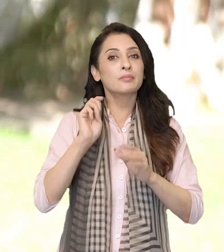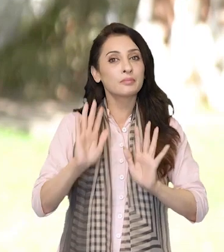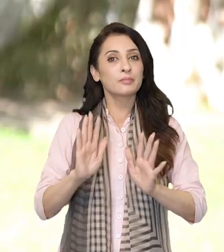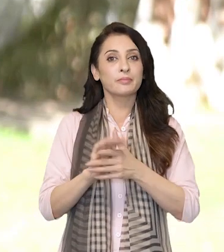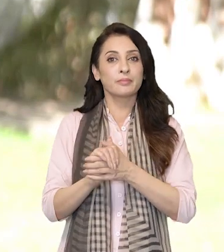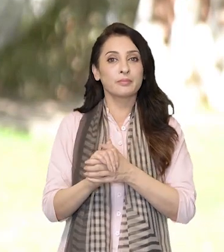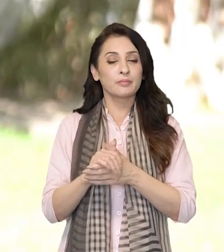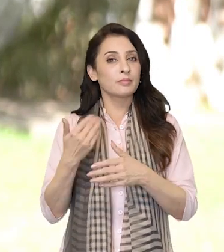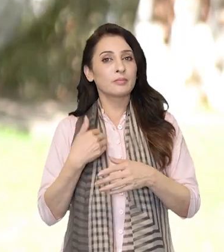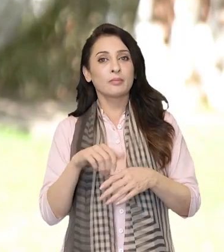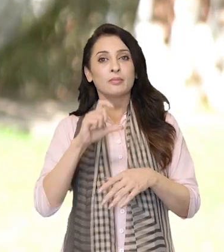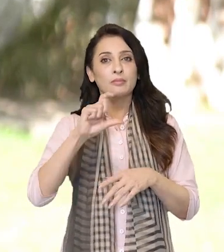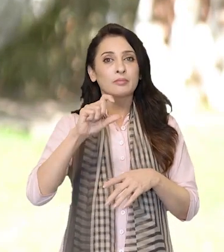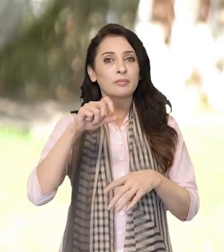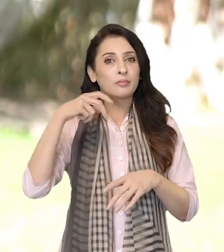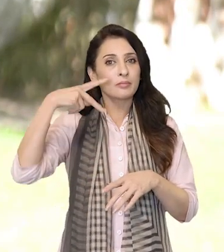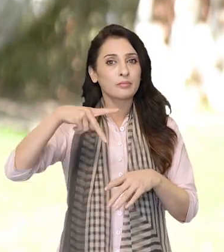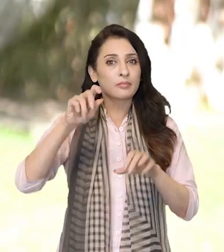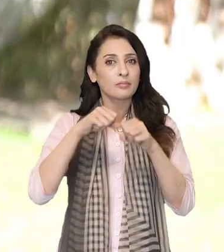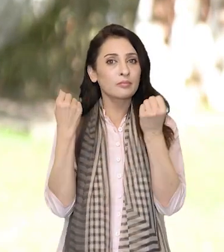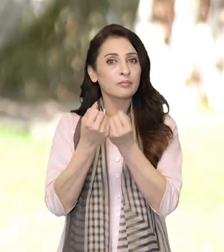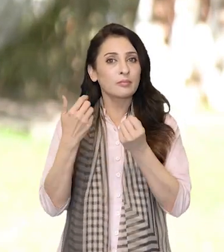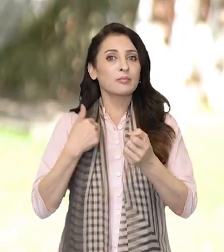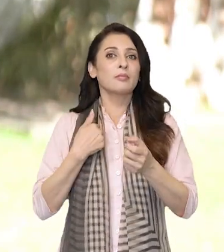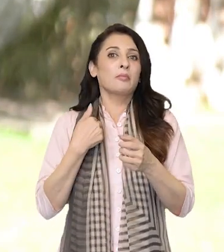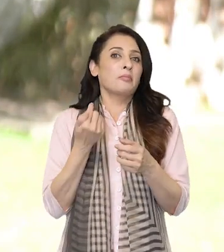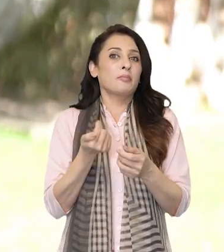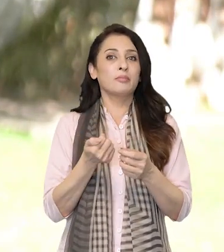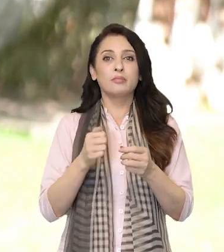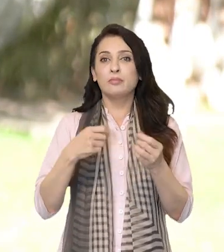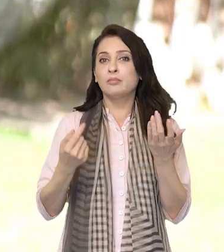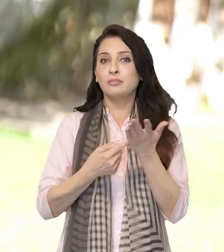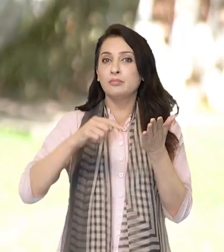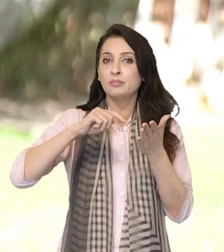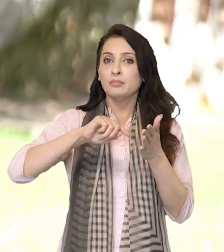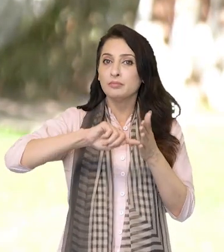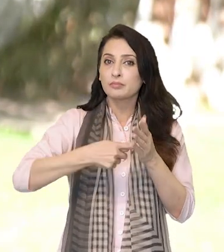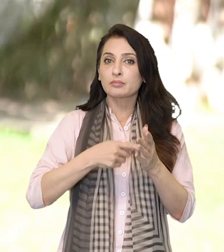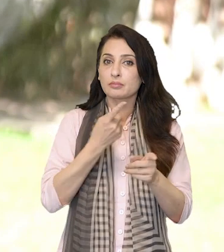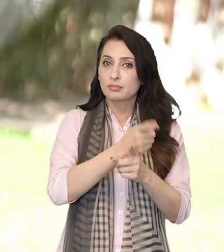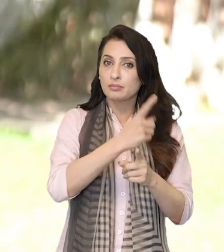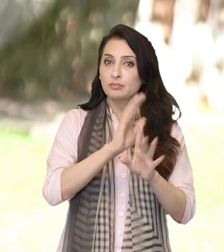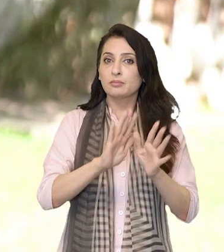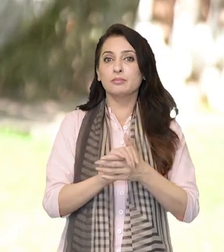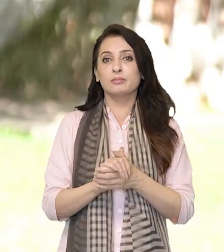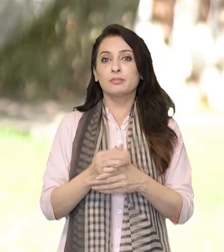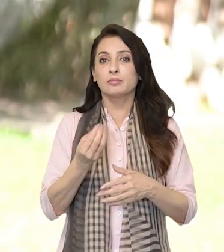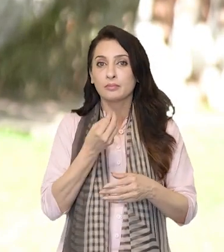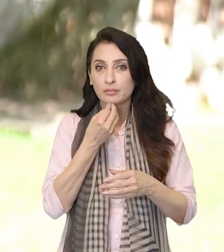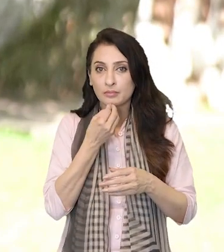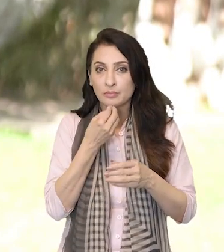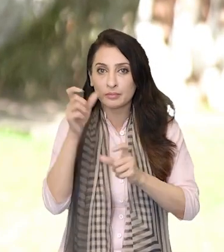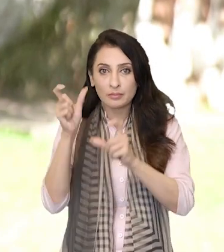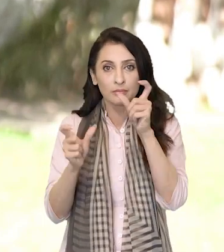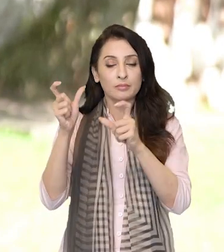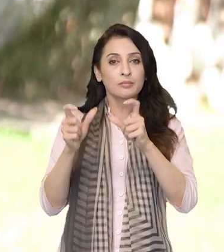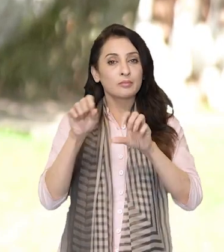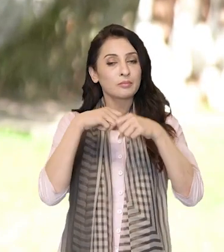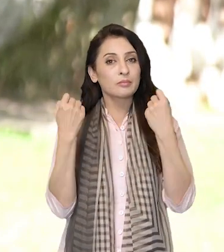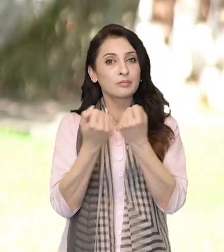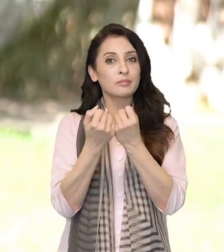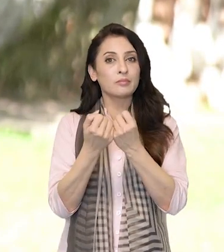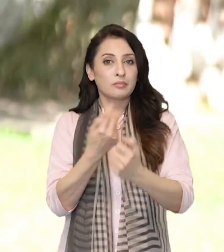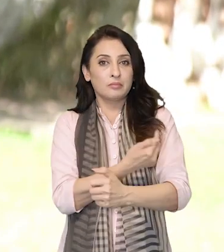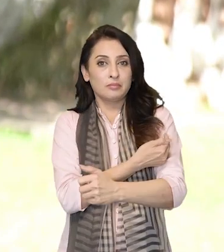फोकस चीज़ों के ऊपर हम काम करते हैं। जैसे अब चाइल्ड प्रोटेक्शन के लिए हम करते हैं हायरिंग और वोकेशनल ट्रेनिंग, स्किल बिल्डिंग। ओल्ड पीपल्स होम में